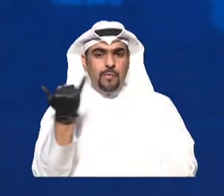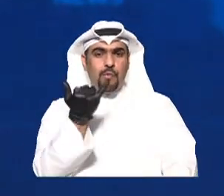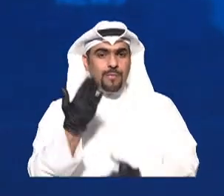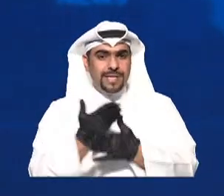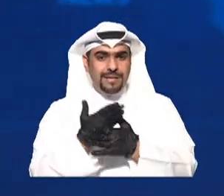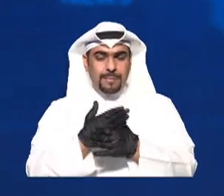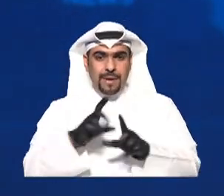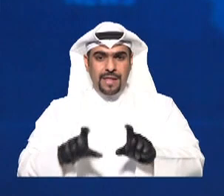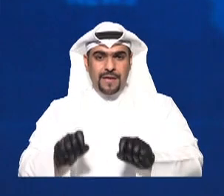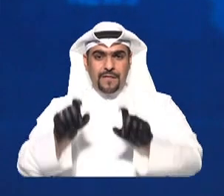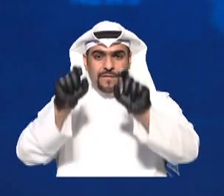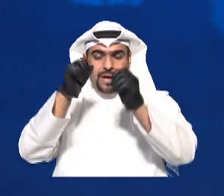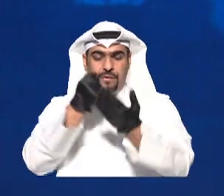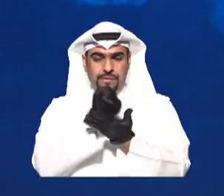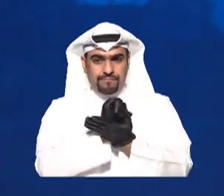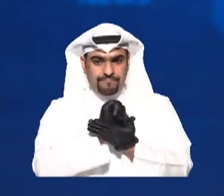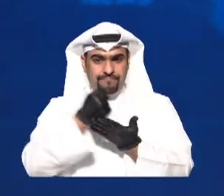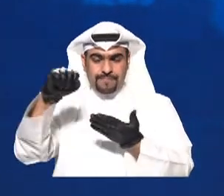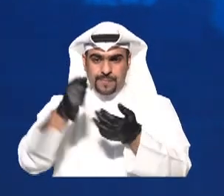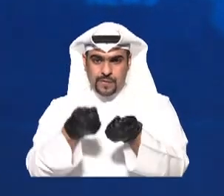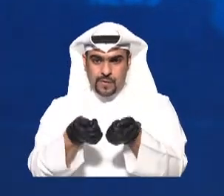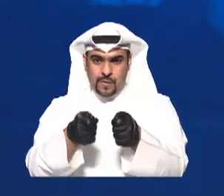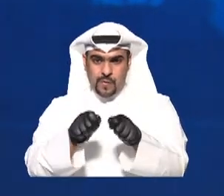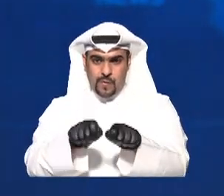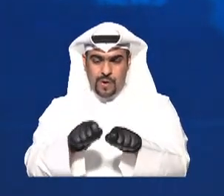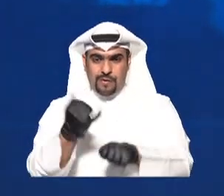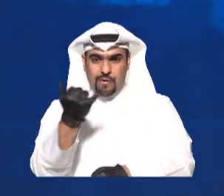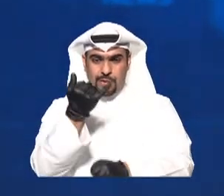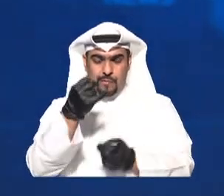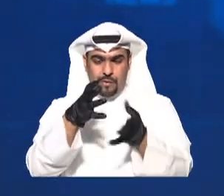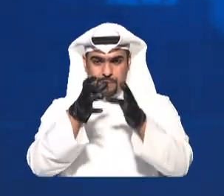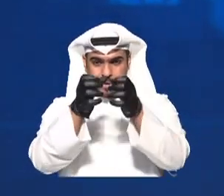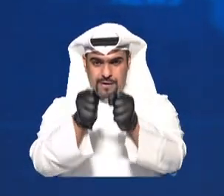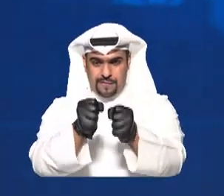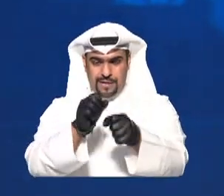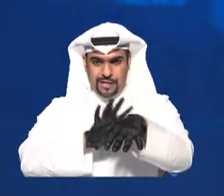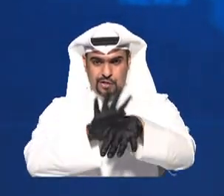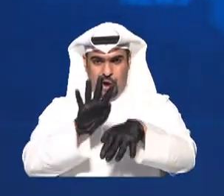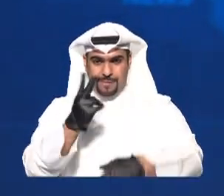شاملة لانتشار فيروس كورونا ويضمن السلام للشعبين الشقيقين.